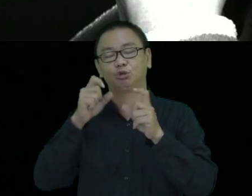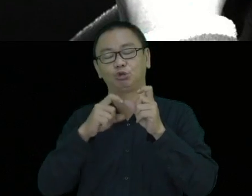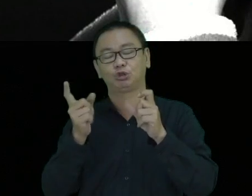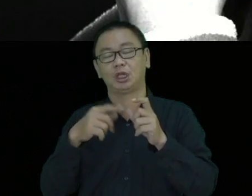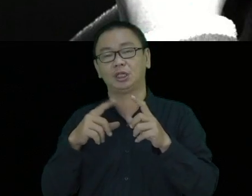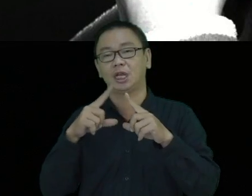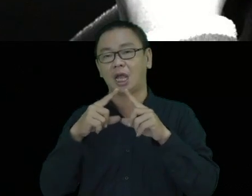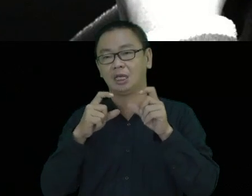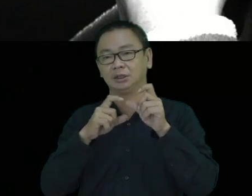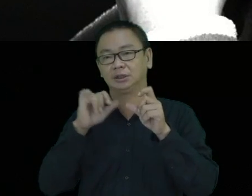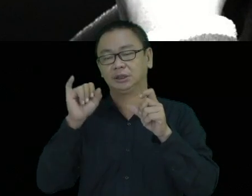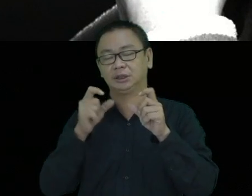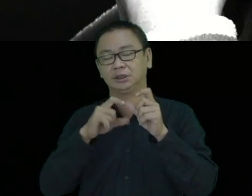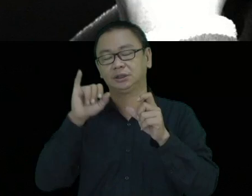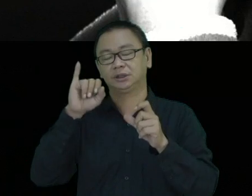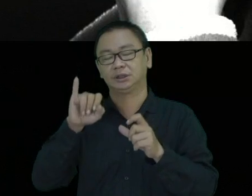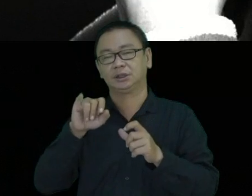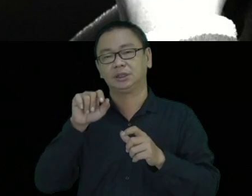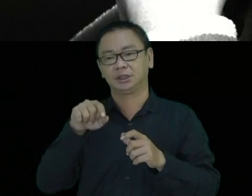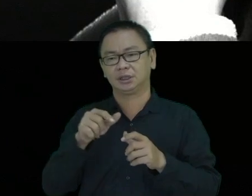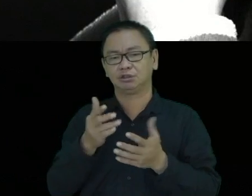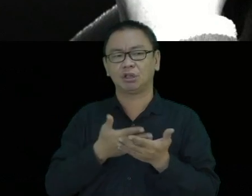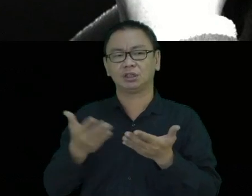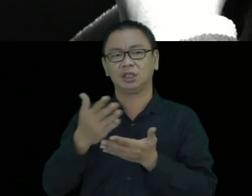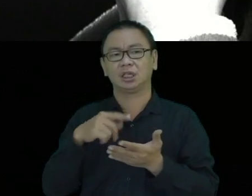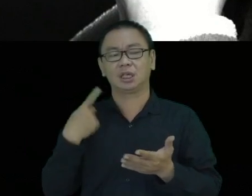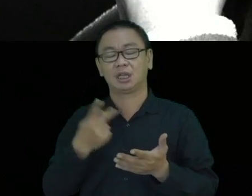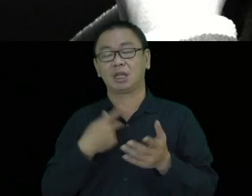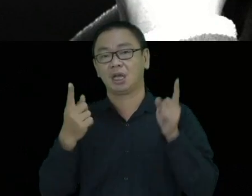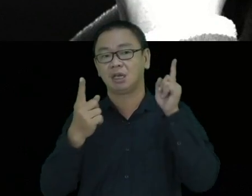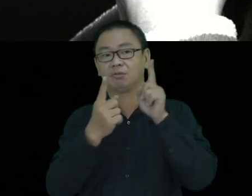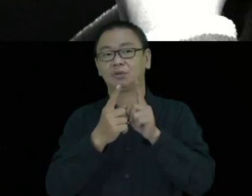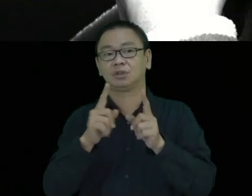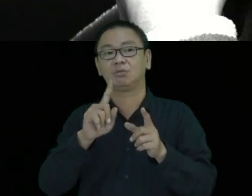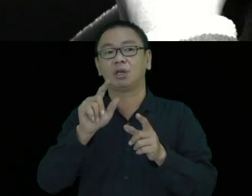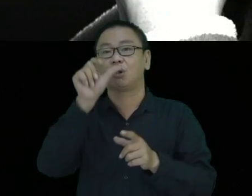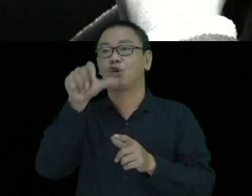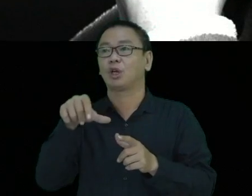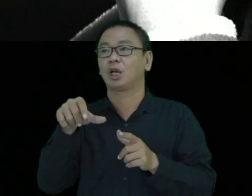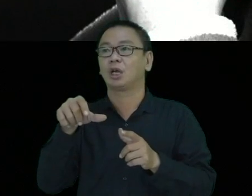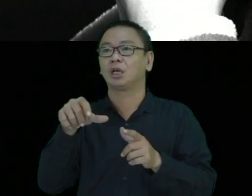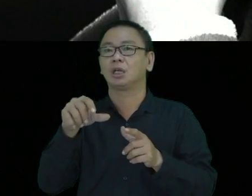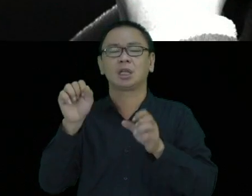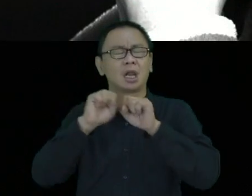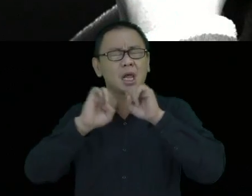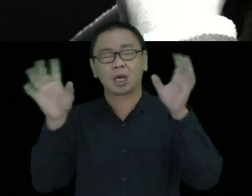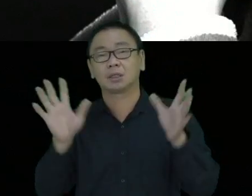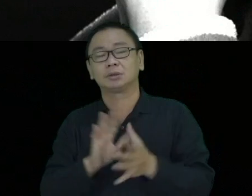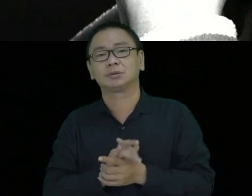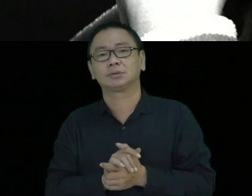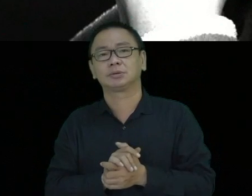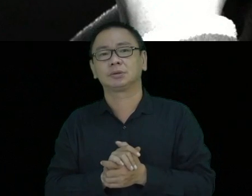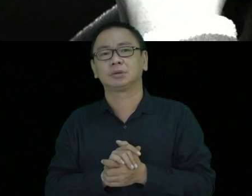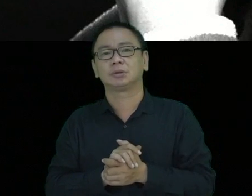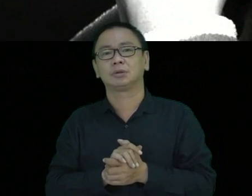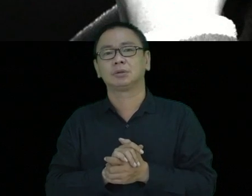sedang kita hadapi saat ini. Di mana orang sedang kehilangan segala-galanya, mungkin kehilangan